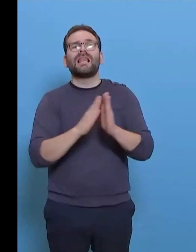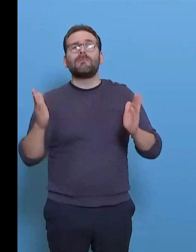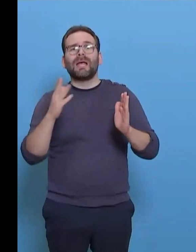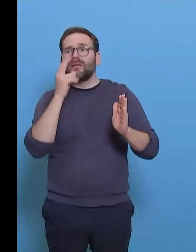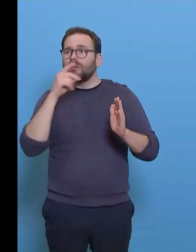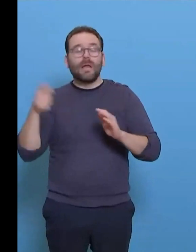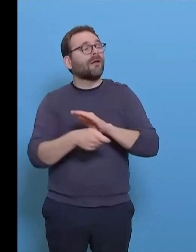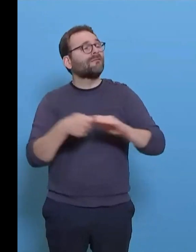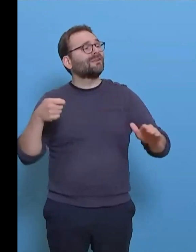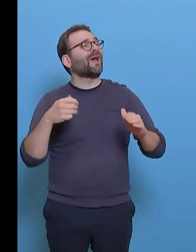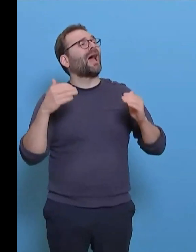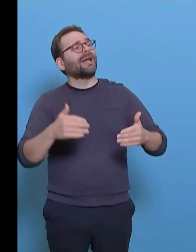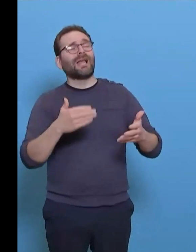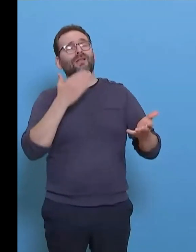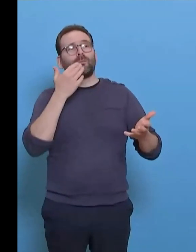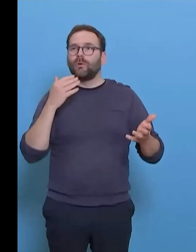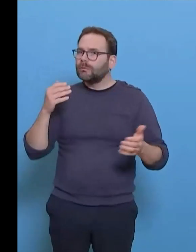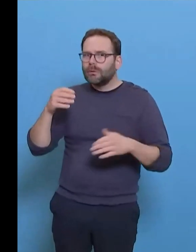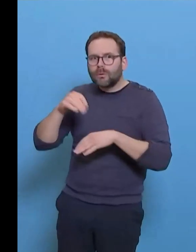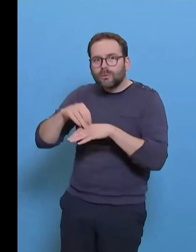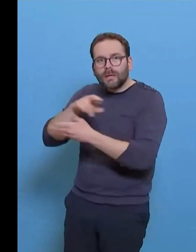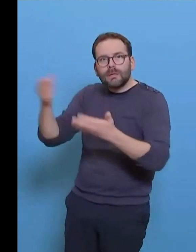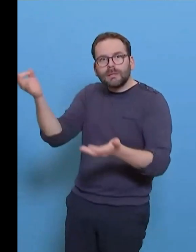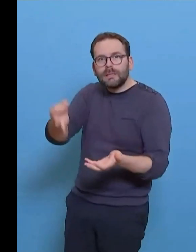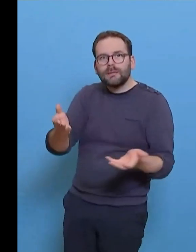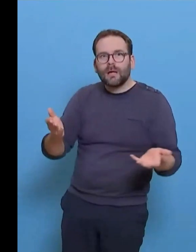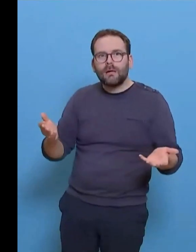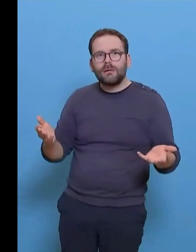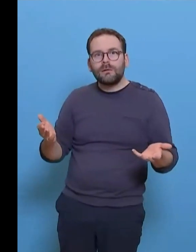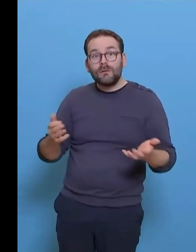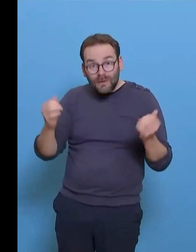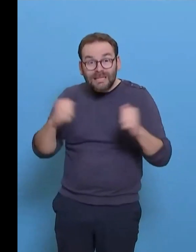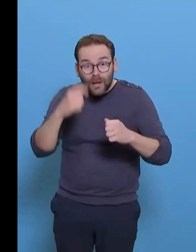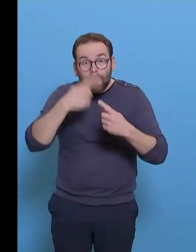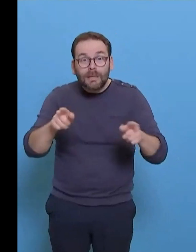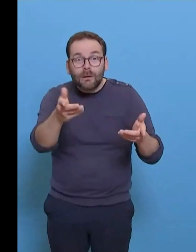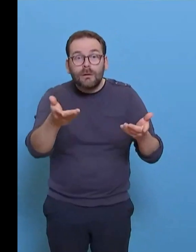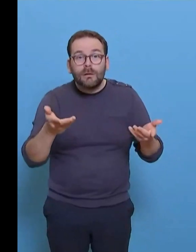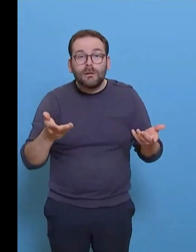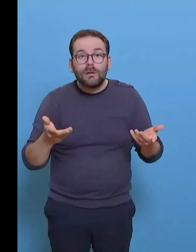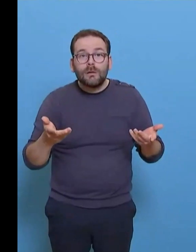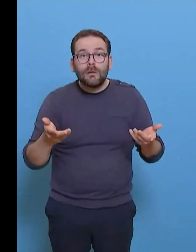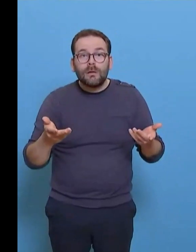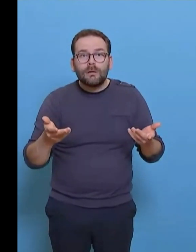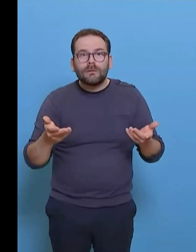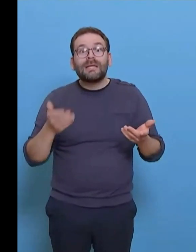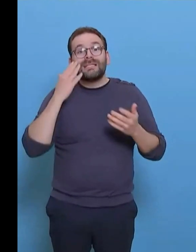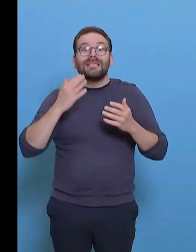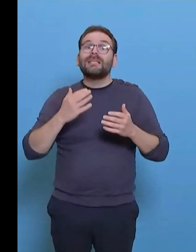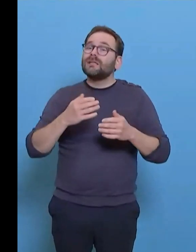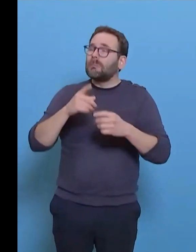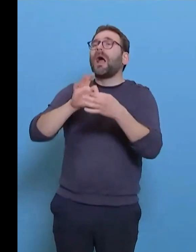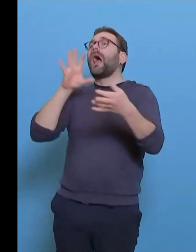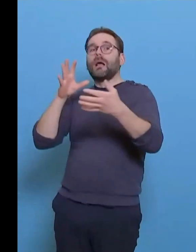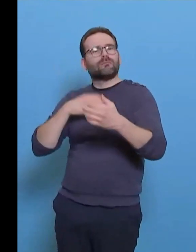nantaises. Voilà ce que nous entendons au Conseil régional. Dites-nous si vous le partagez. Et vous entendrez moins ma colère. Et